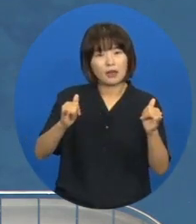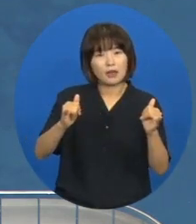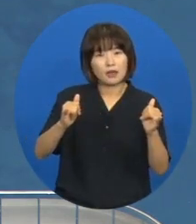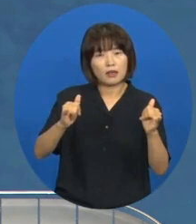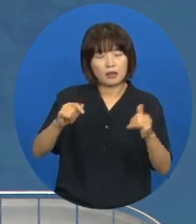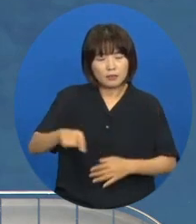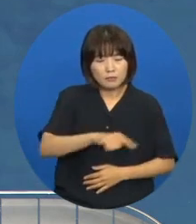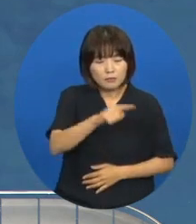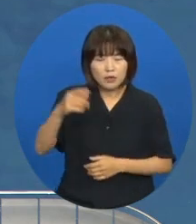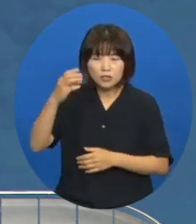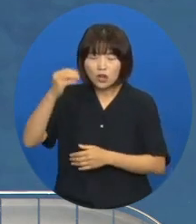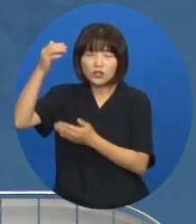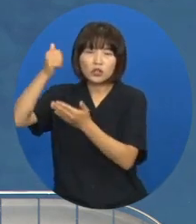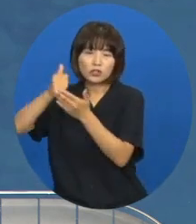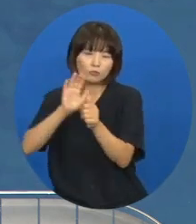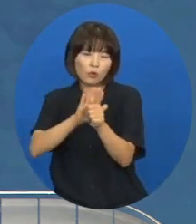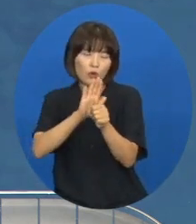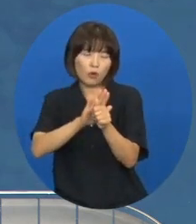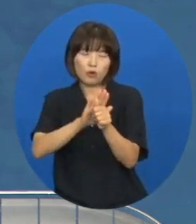성령께서 도와주실 수 있겠어요?